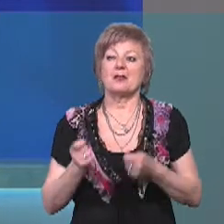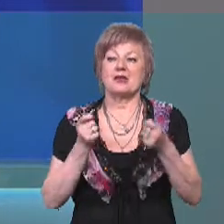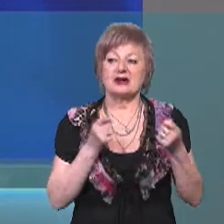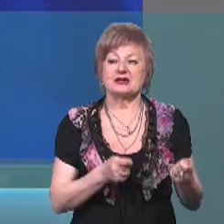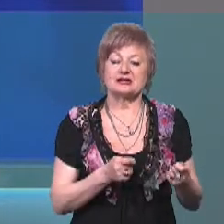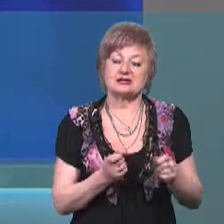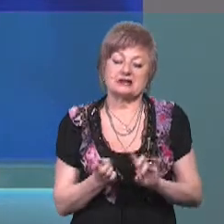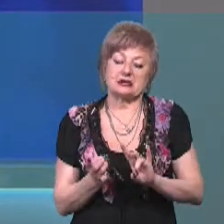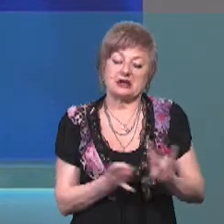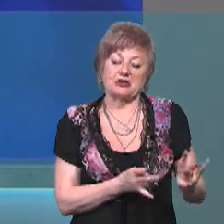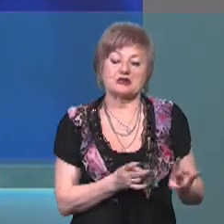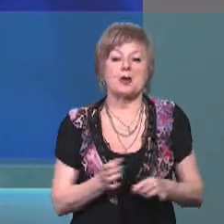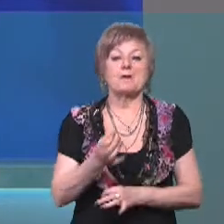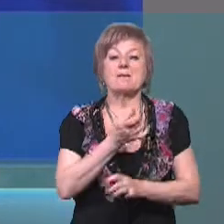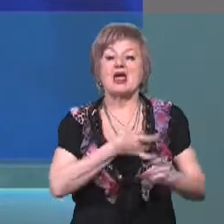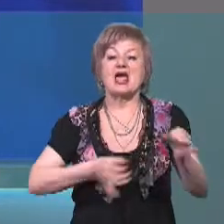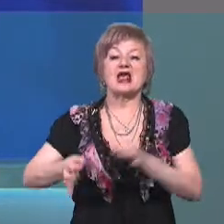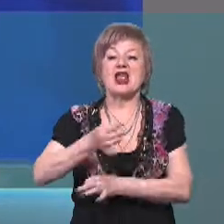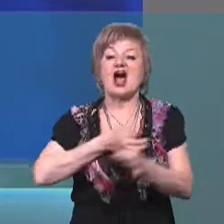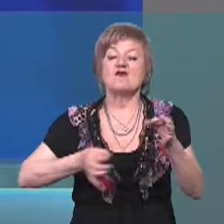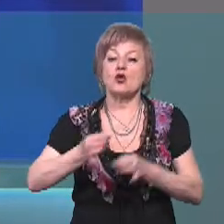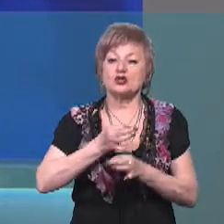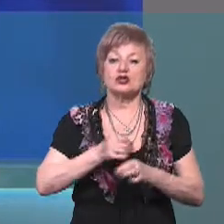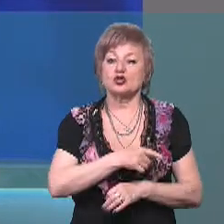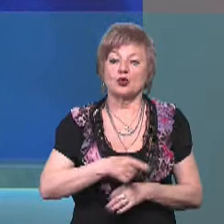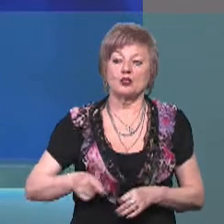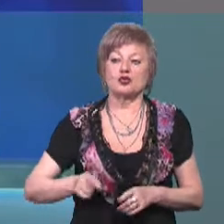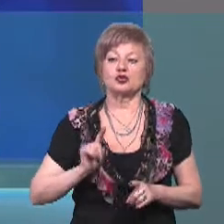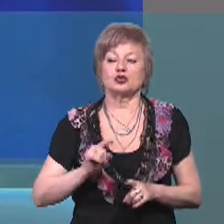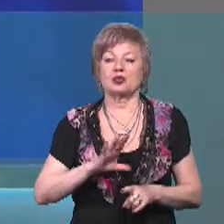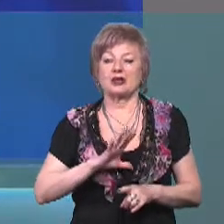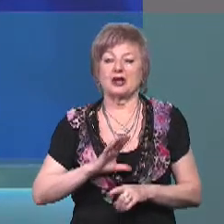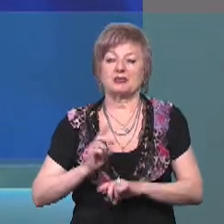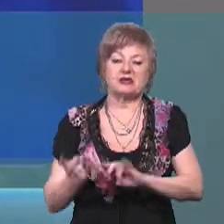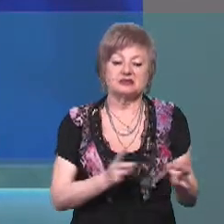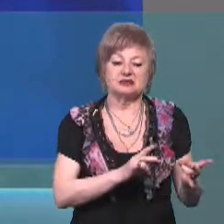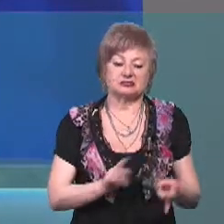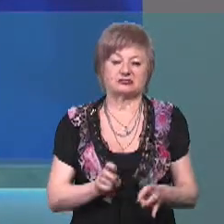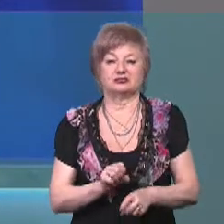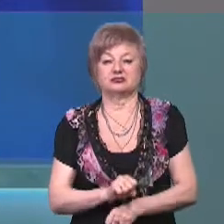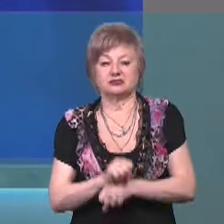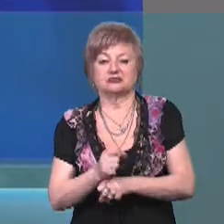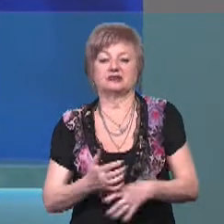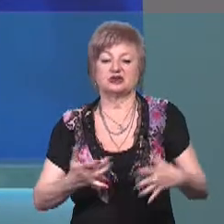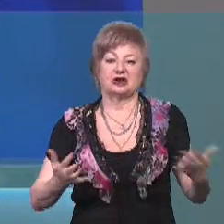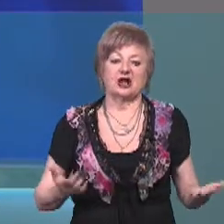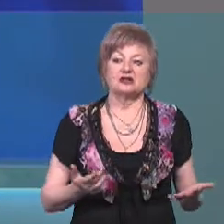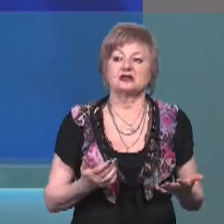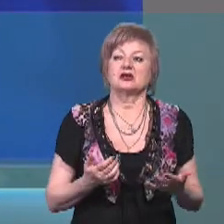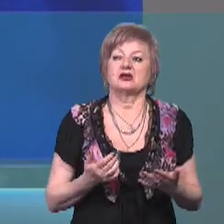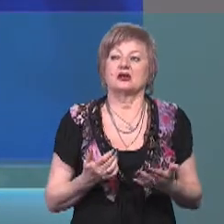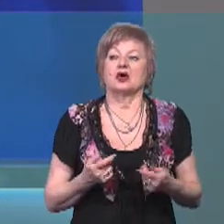певної шкоди переговорчому процесу для того, щоб уникнути певних провокацій, саботажу, певних реакцій